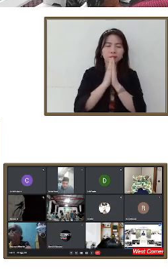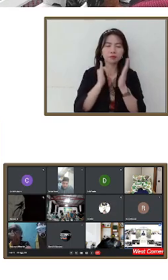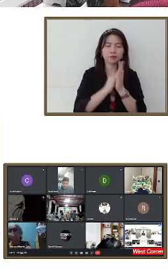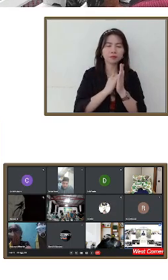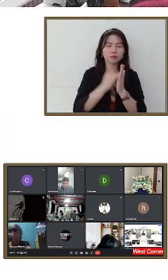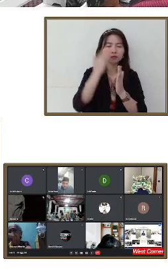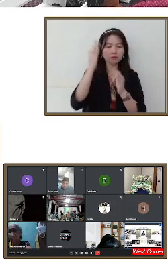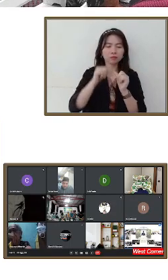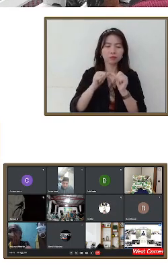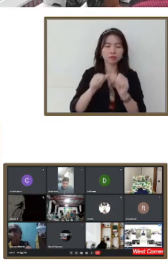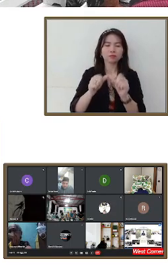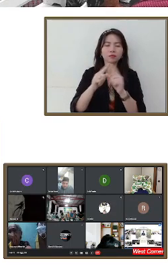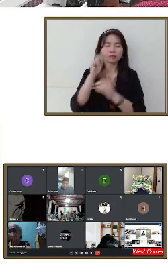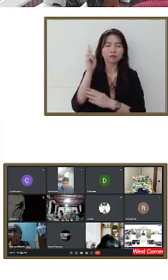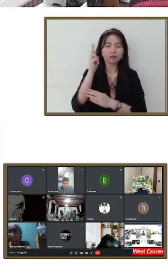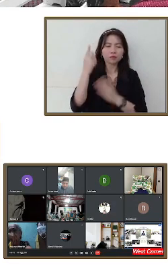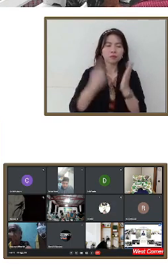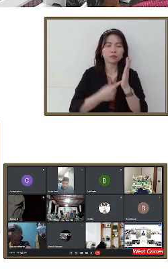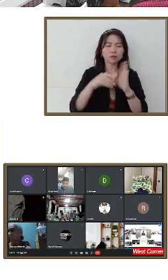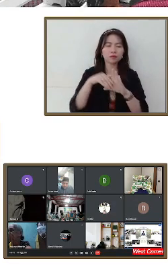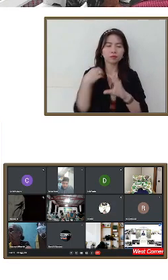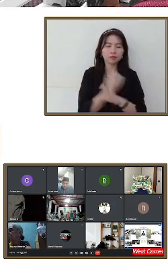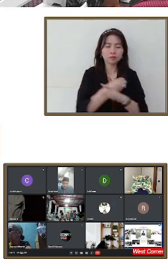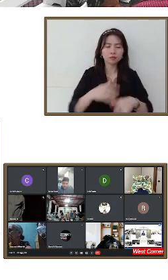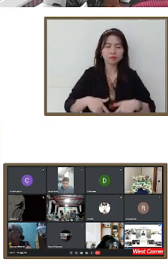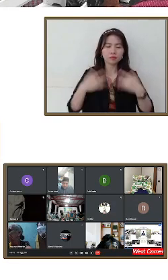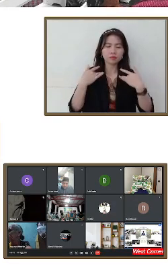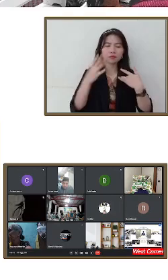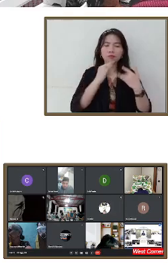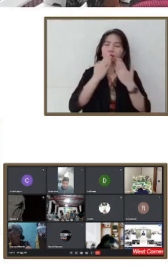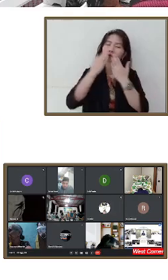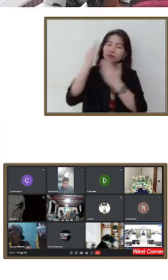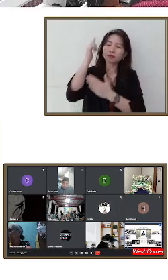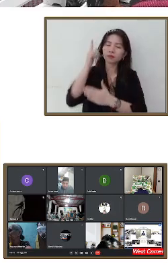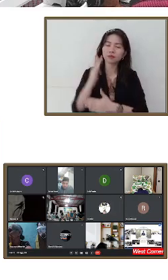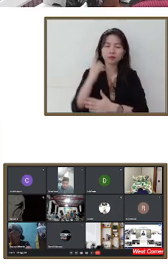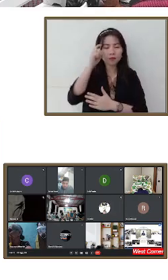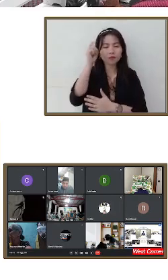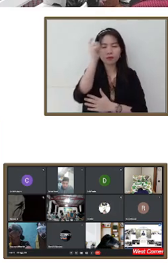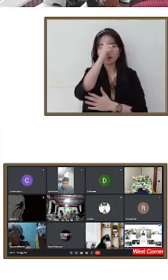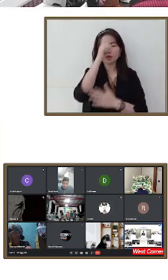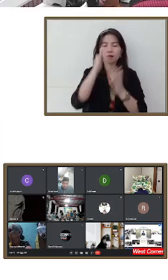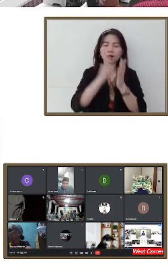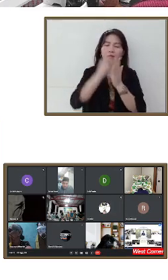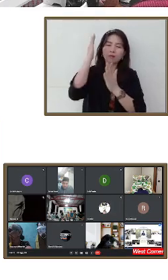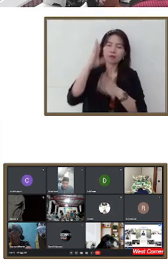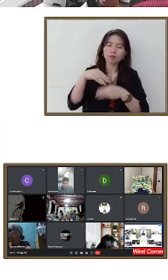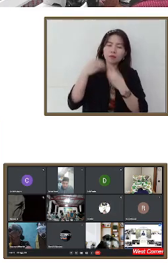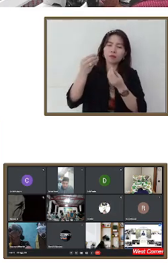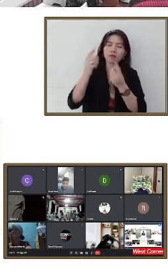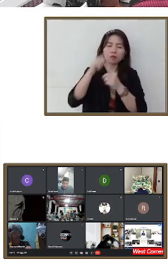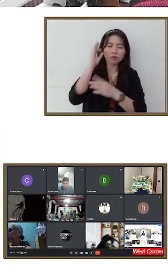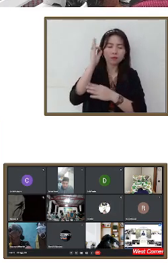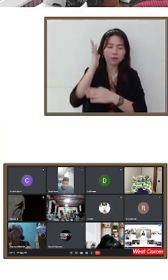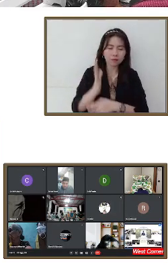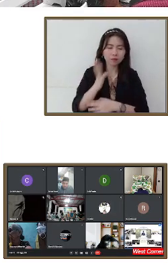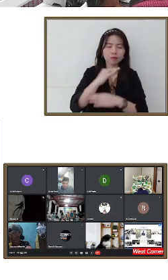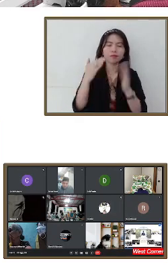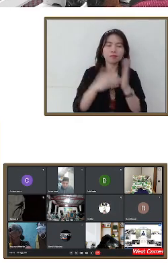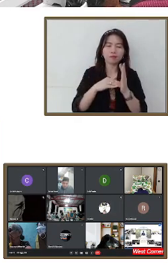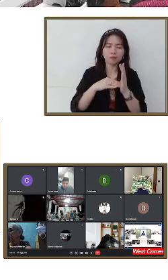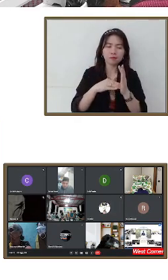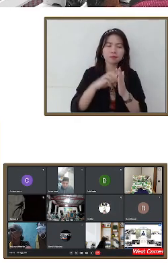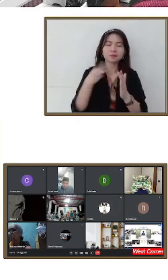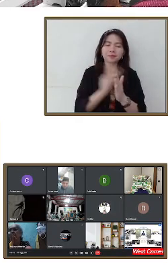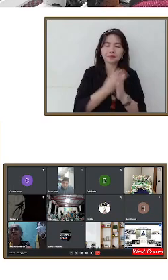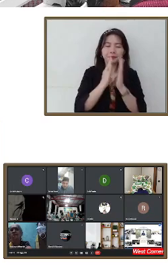pagyamanin sa aming puso't isipan, O Diyos. Salamat po sa wisdom na ipinagkaloob niyo po sa kanya at dalangin po namin na patuloy po ito na maisapumuhay